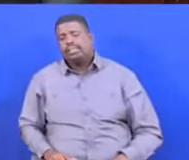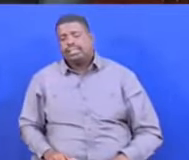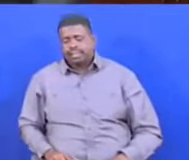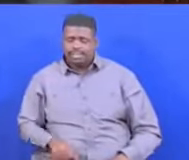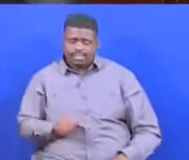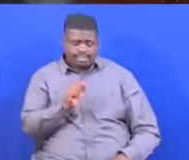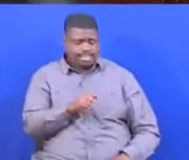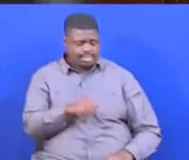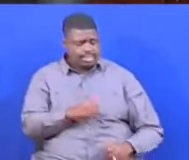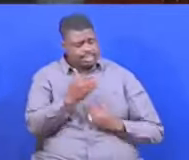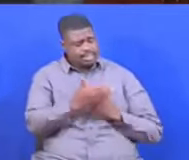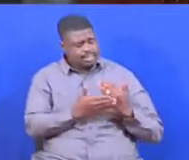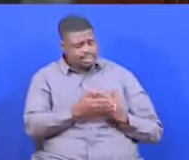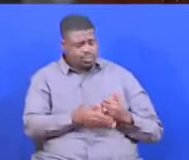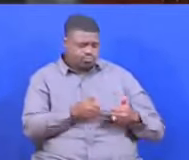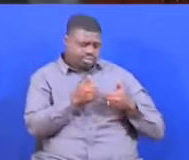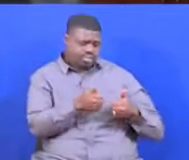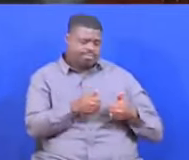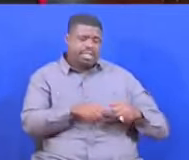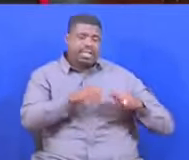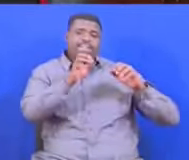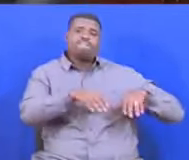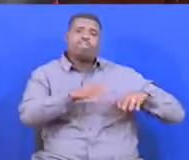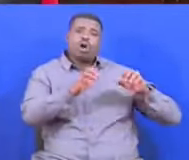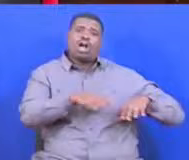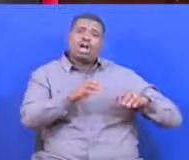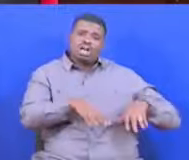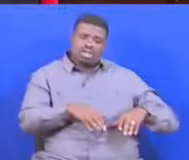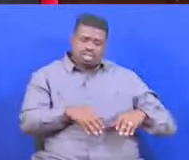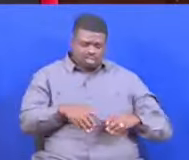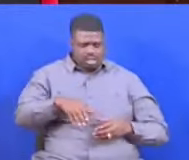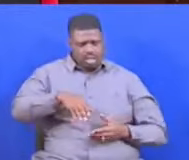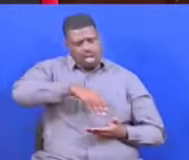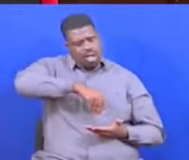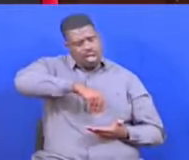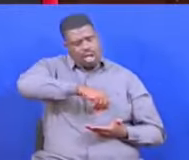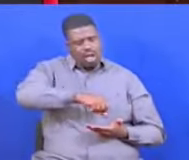nchi yetu tunategemea mvua. Lakini tuna ardhi nzuri sana.